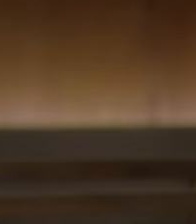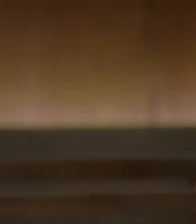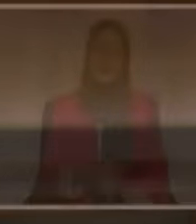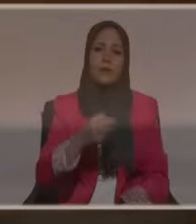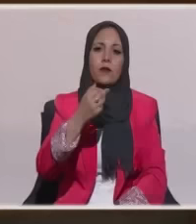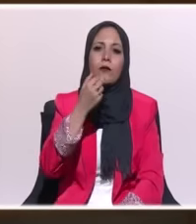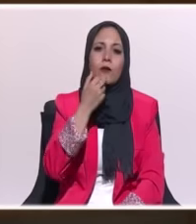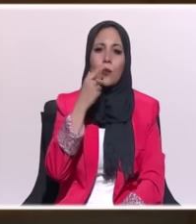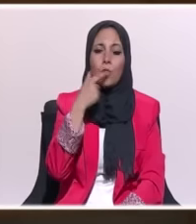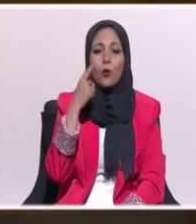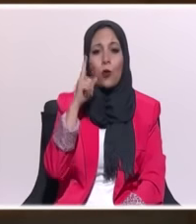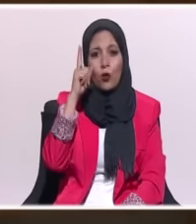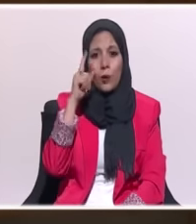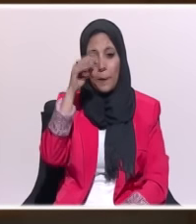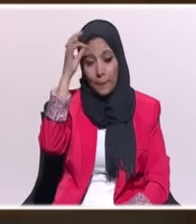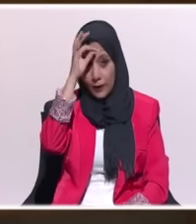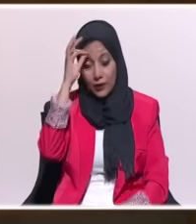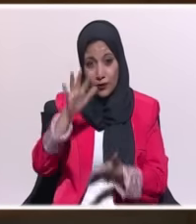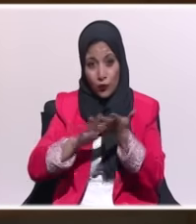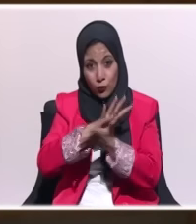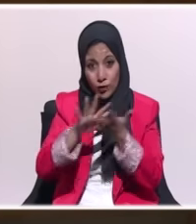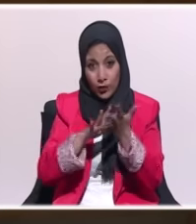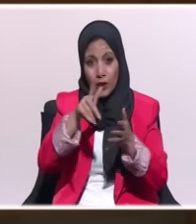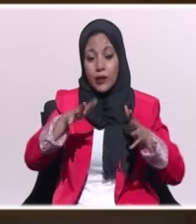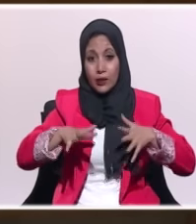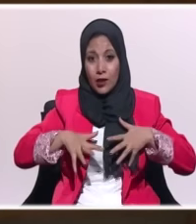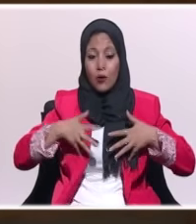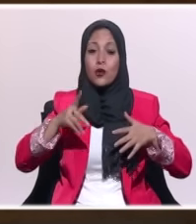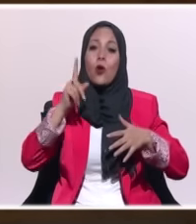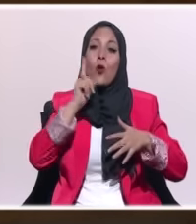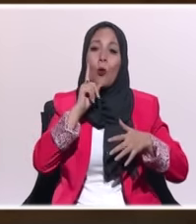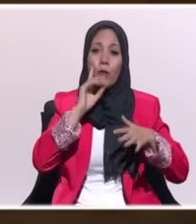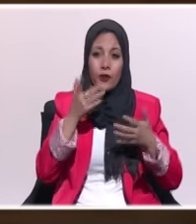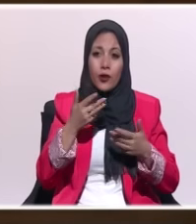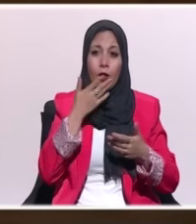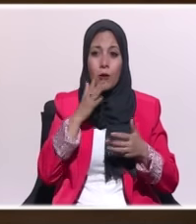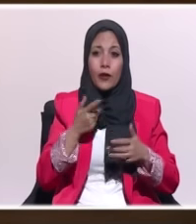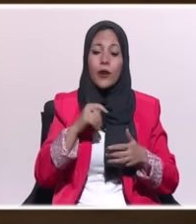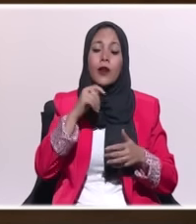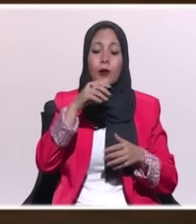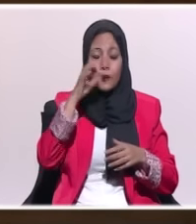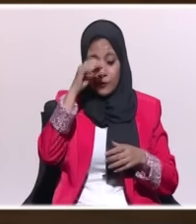والله يعني اذا كانت المشكله انك تعرفي اهلك مين، والله احنا يا جماعه بعد اذنكم احنا معانا